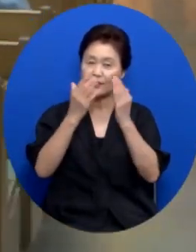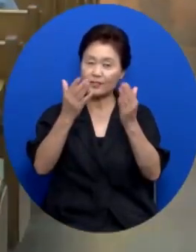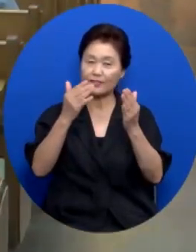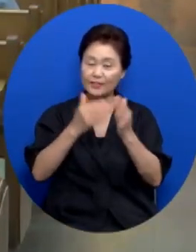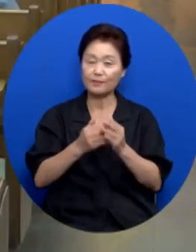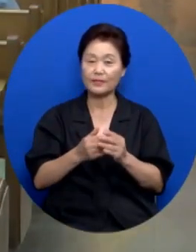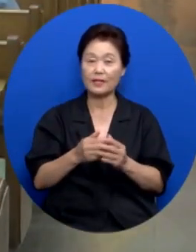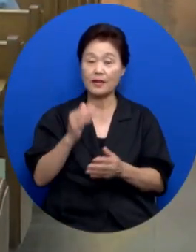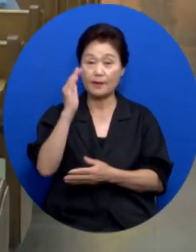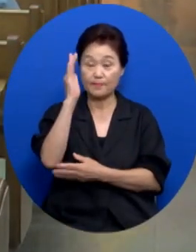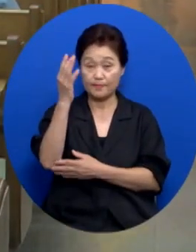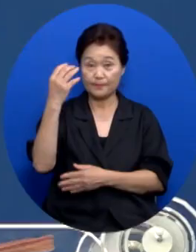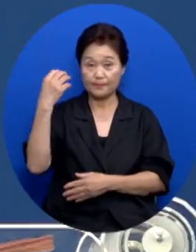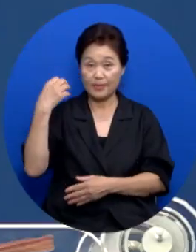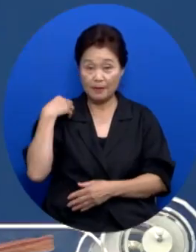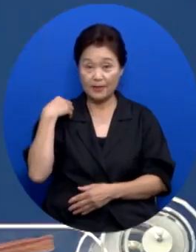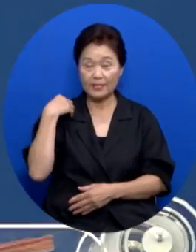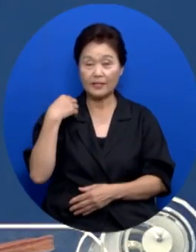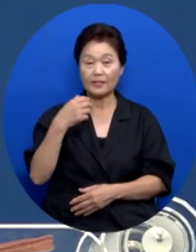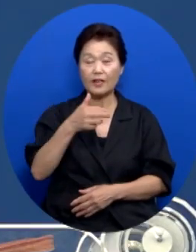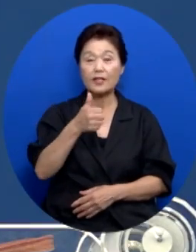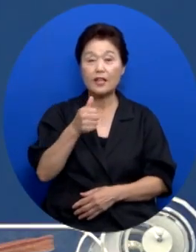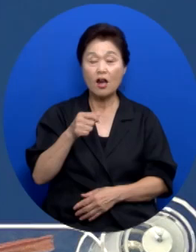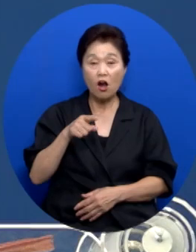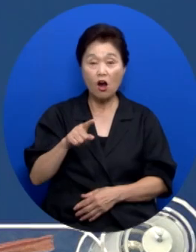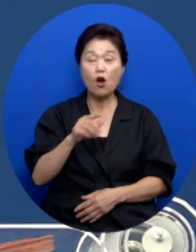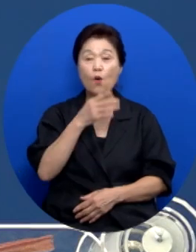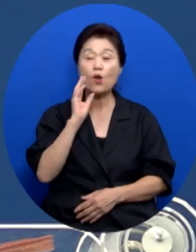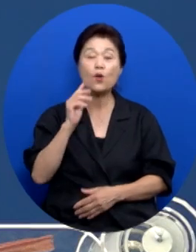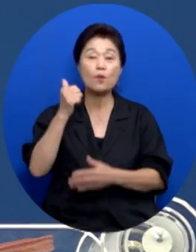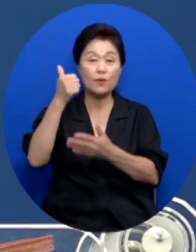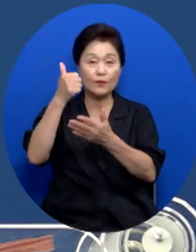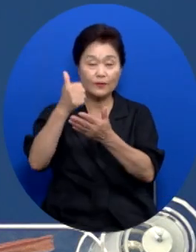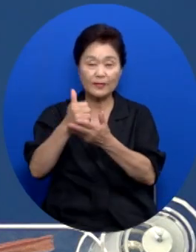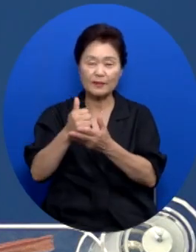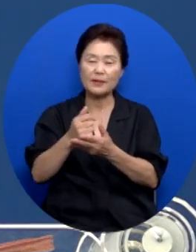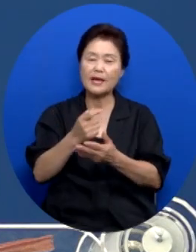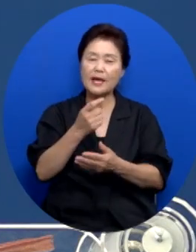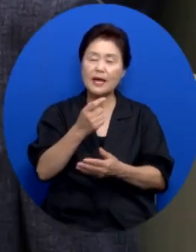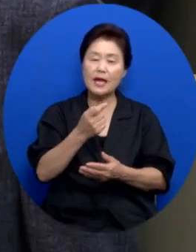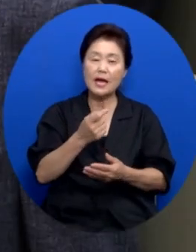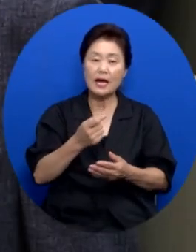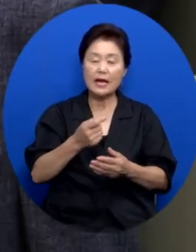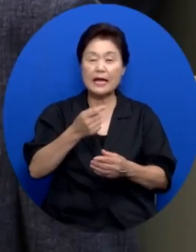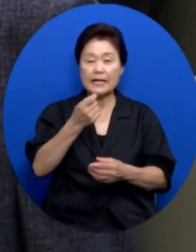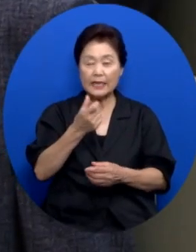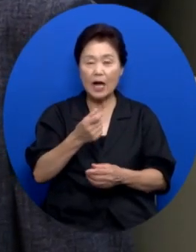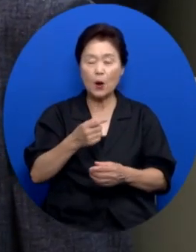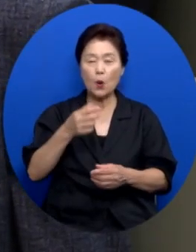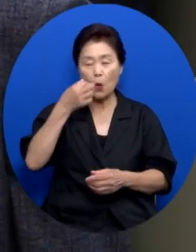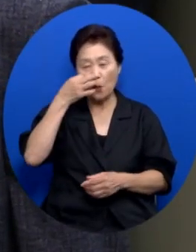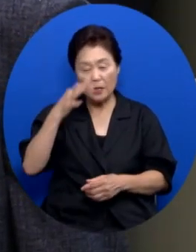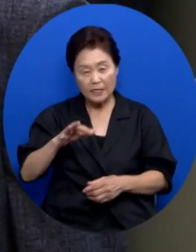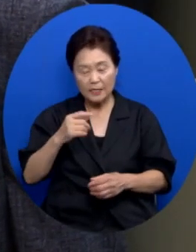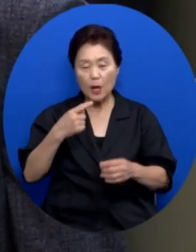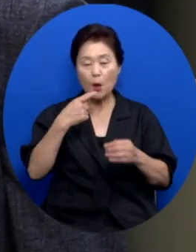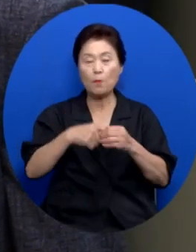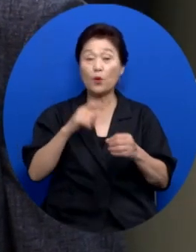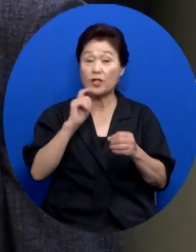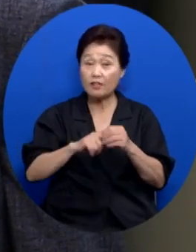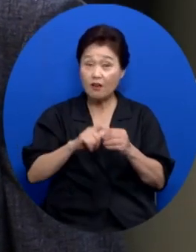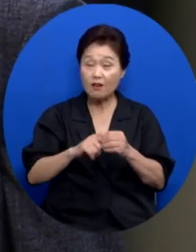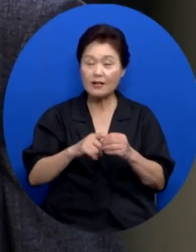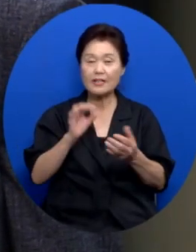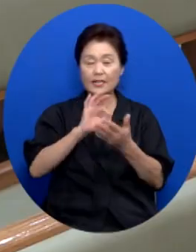기도회에서 말씀을 전한 산성교회 허원구 원로 목사는 작고 보잘것없는 보리떡을 사용하신 하나님을